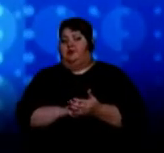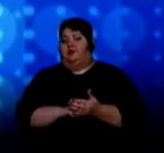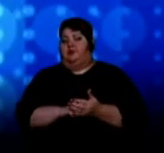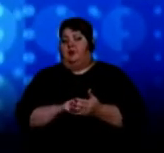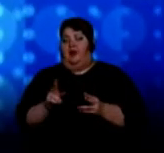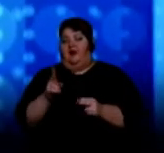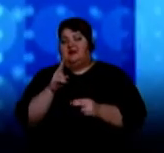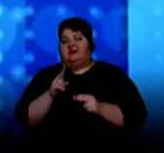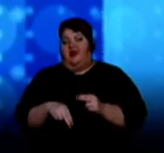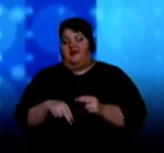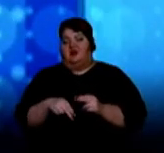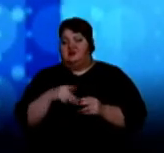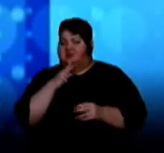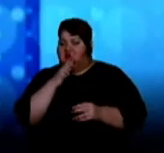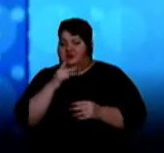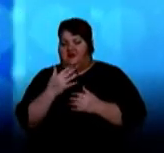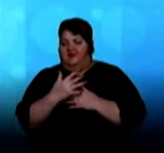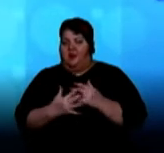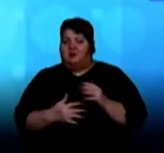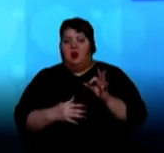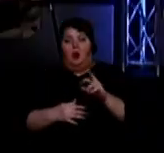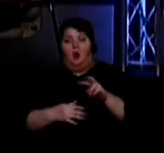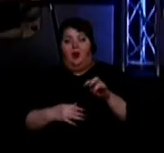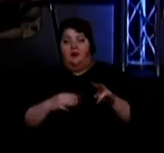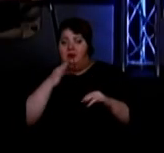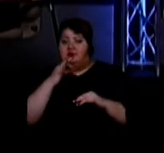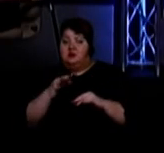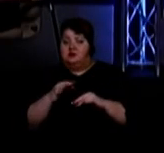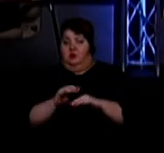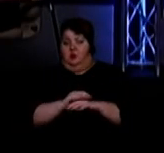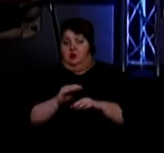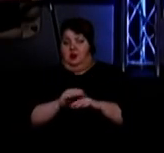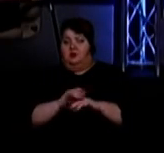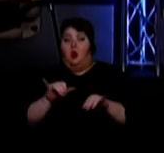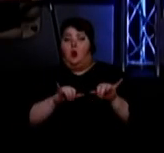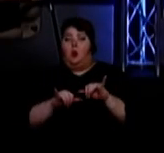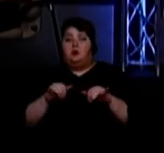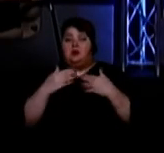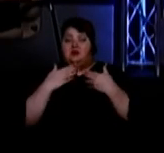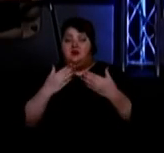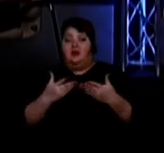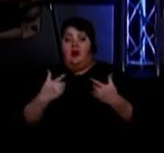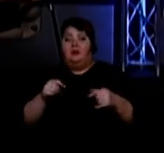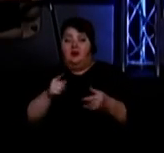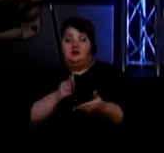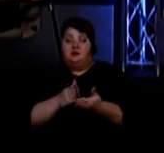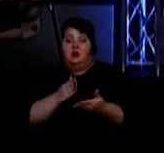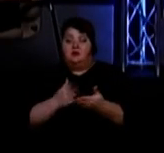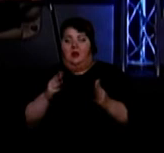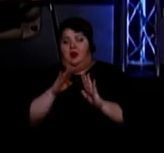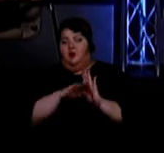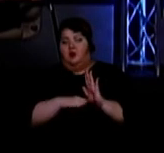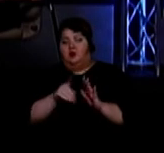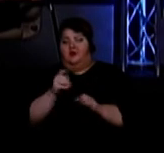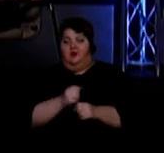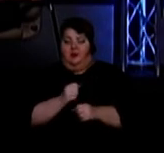нас завершується ефірний час, вибачте. Олена, скажіть, будь ласка, на сам кінець, куди звертатися, де ви знаходитеся, за яким розкладом